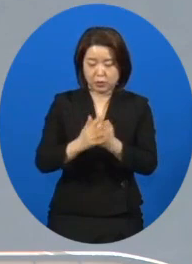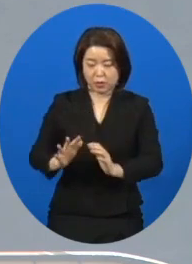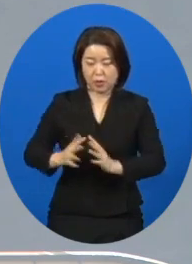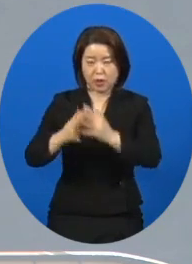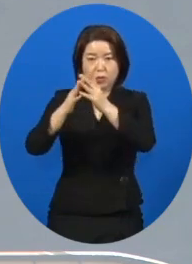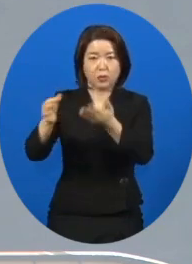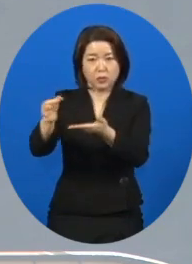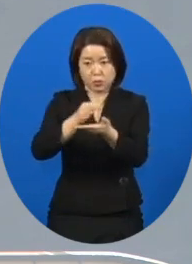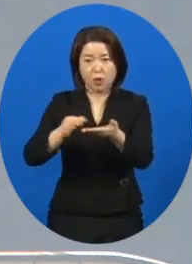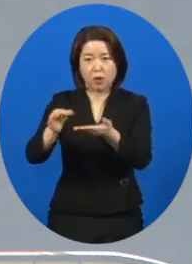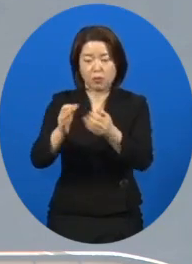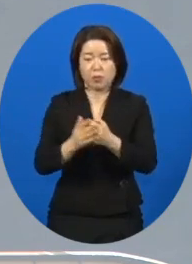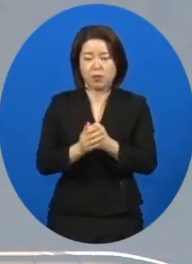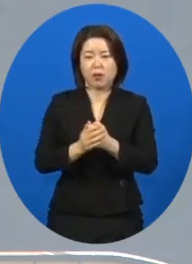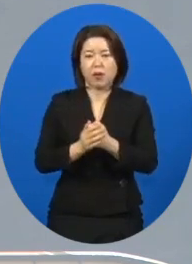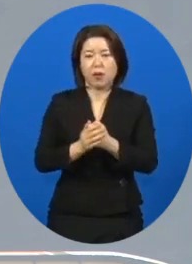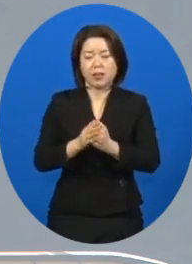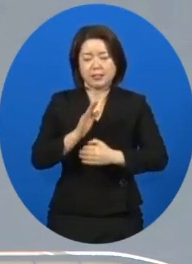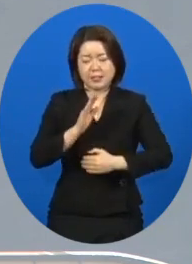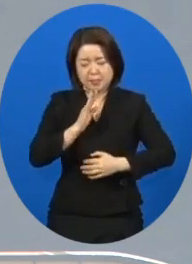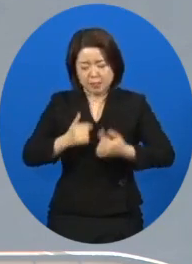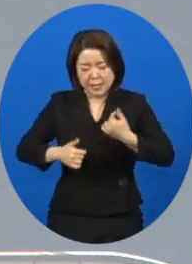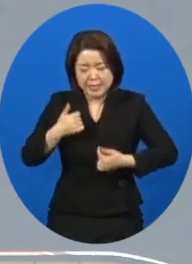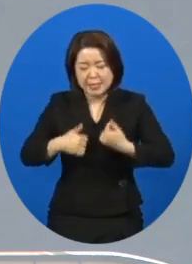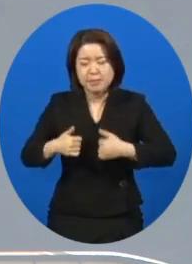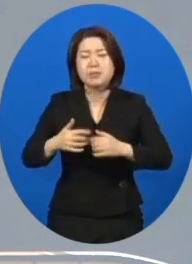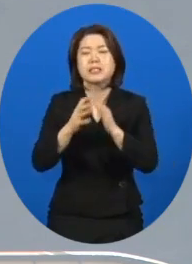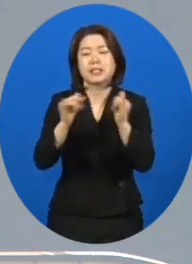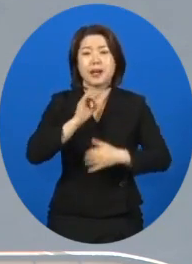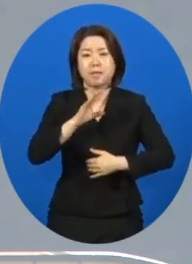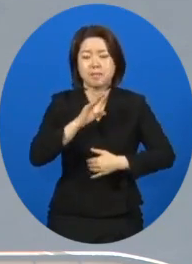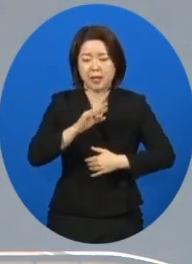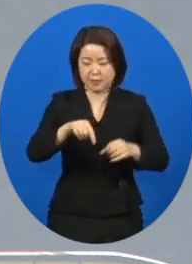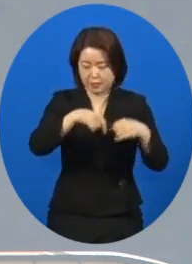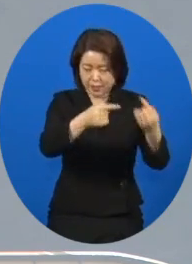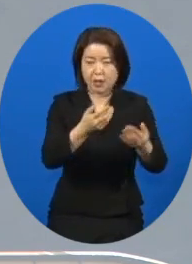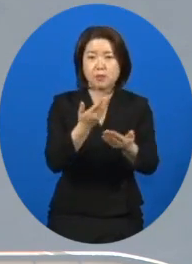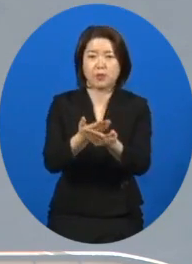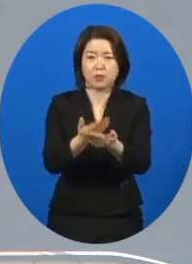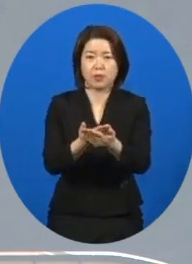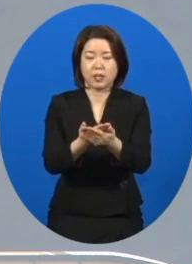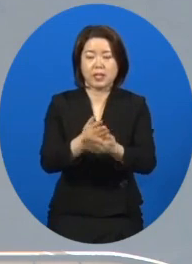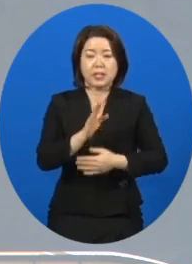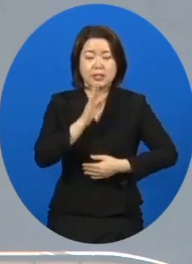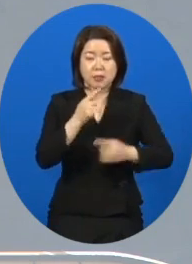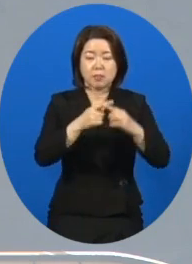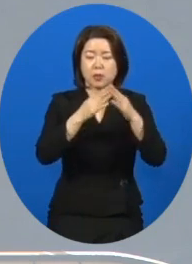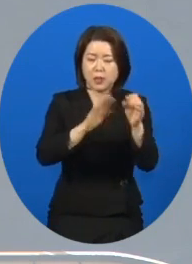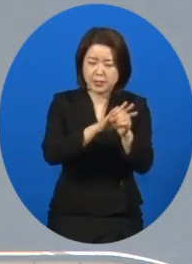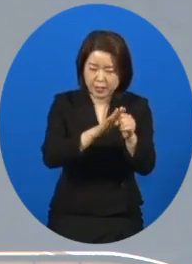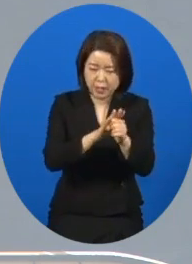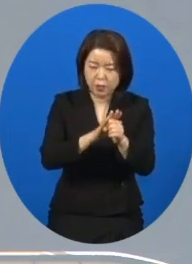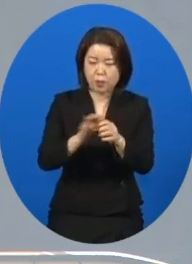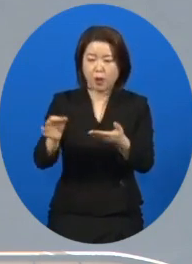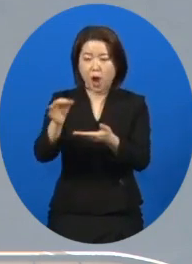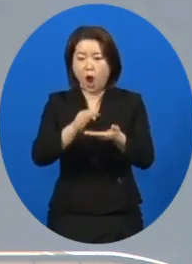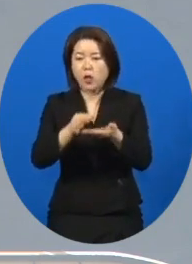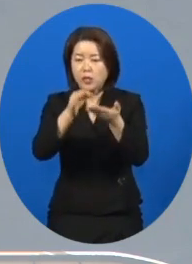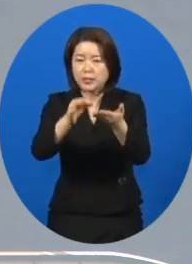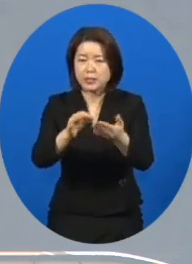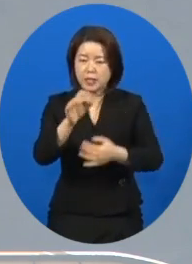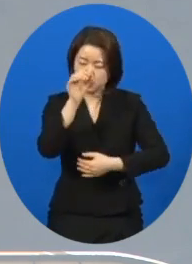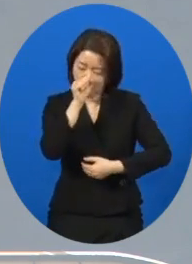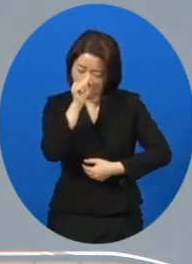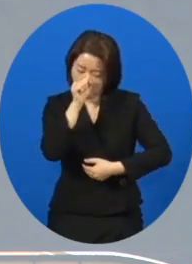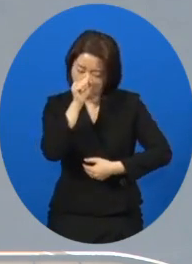헌금을 기쁜 사람만 하십시오. 정말 교회를 사랑하고 헌금하는 게 너무 기쁜 사람은 헌금합시다.